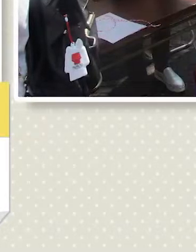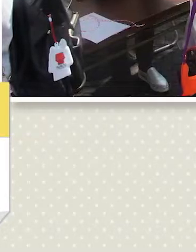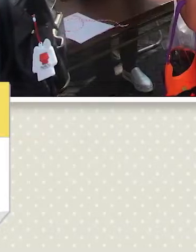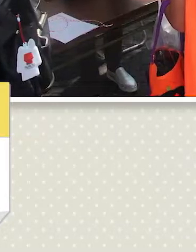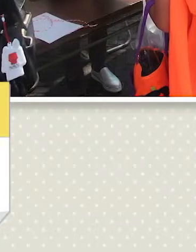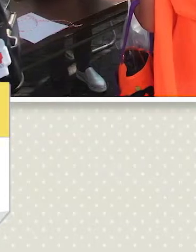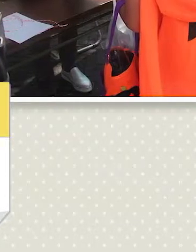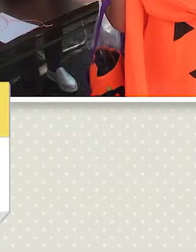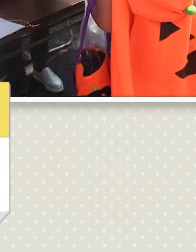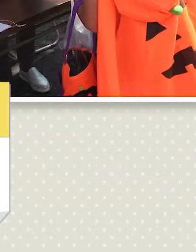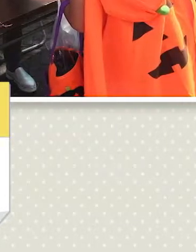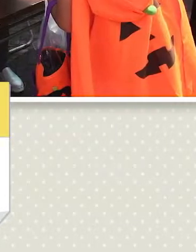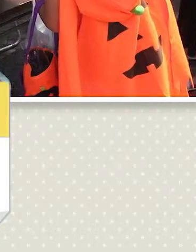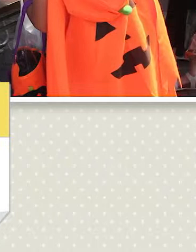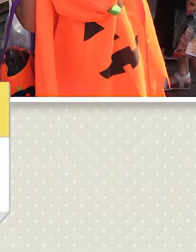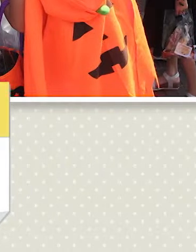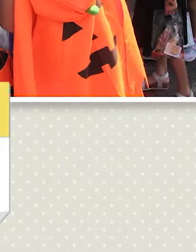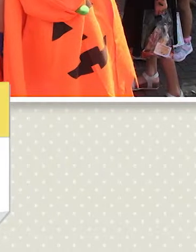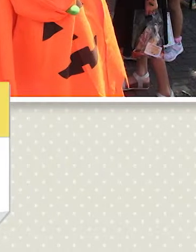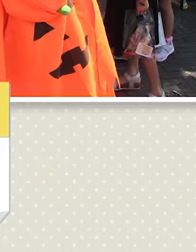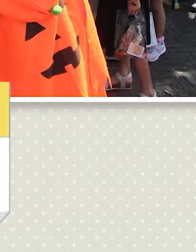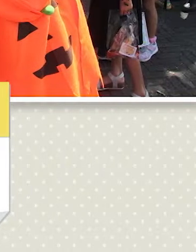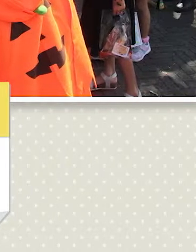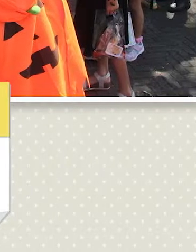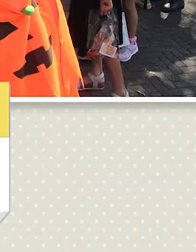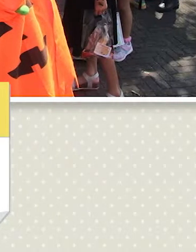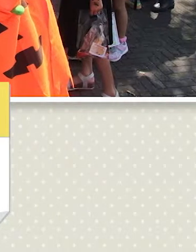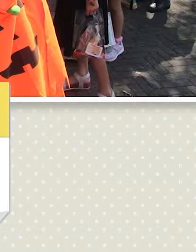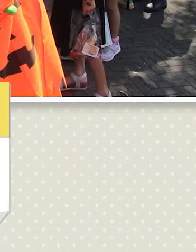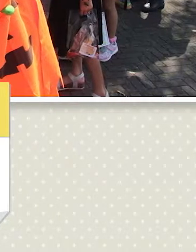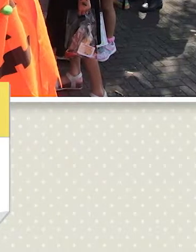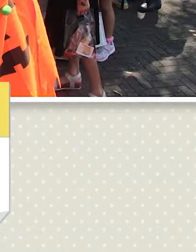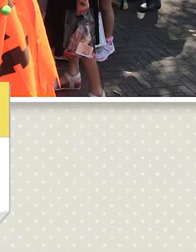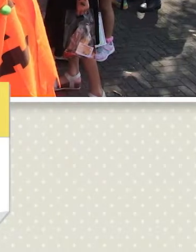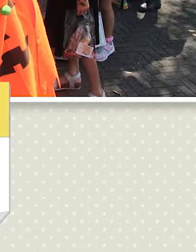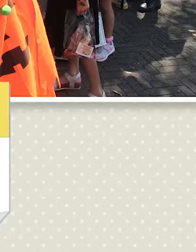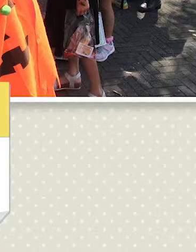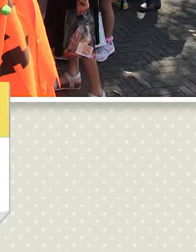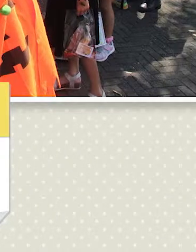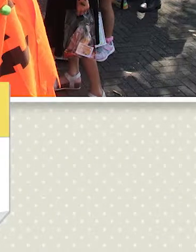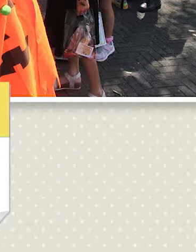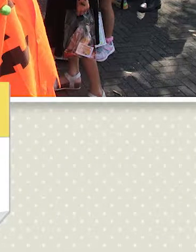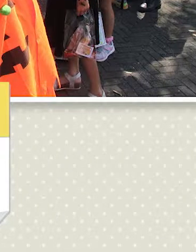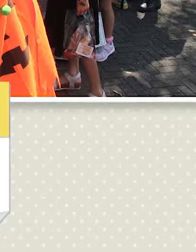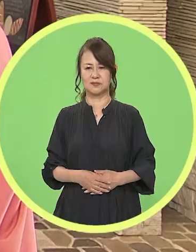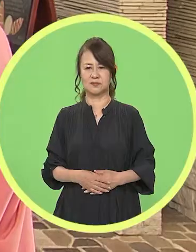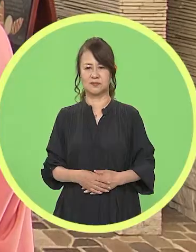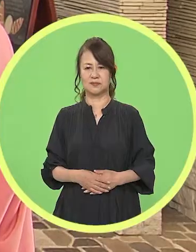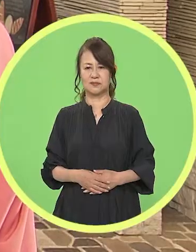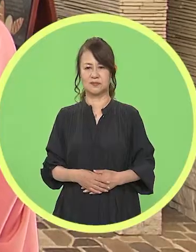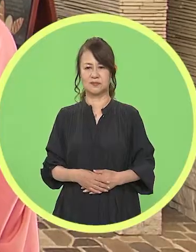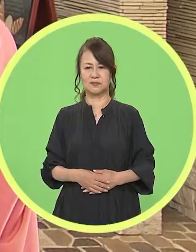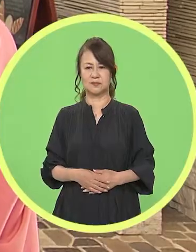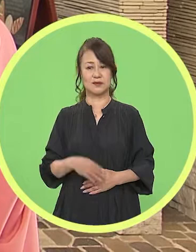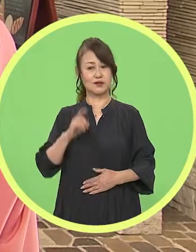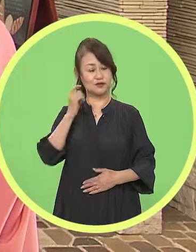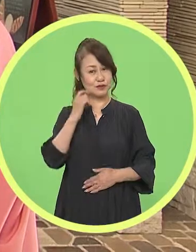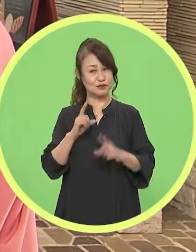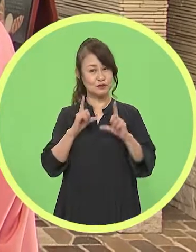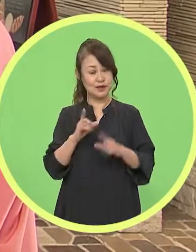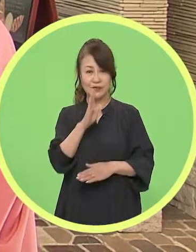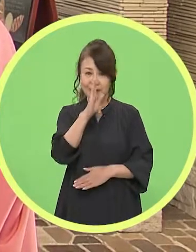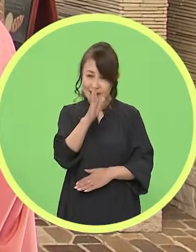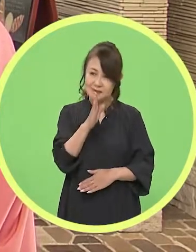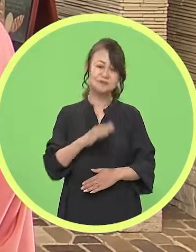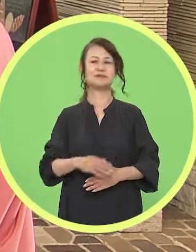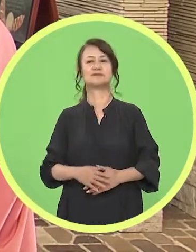ィンパレード&仮装コンテストなどイベントが盛りだくさん。北海道のグルメも味わえますよ。 森さん、クイズの答えを